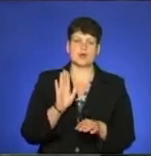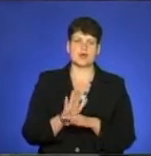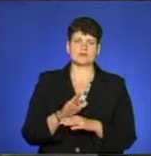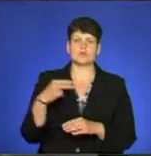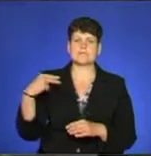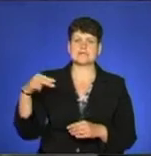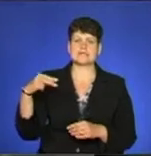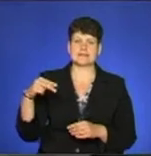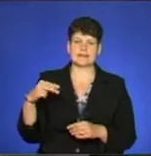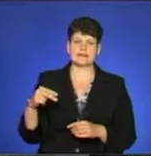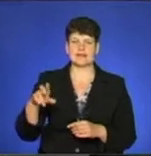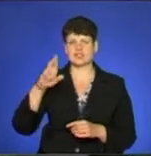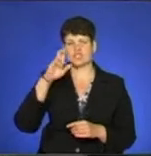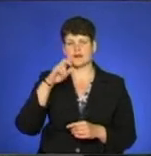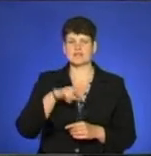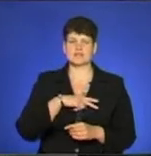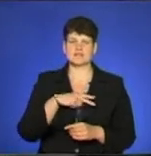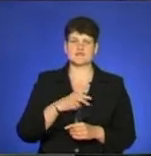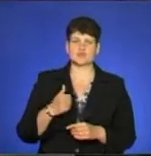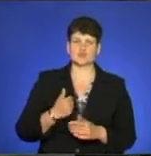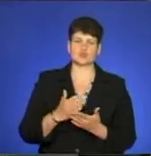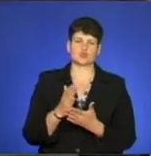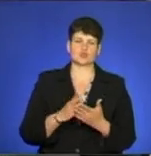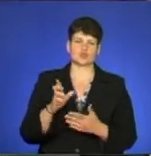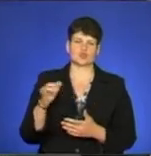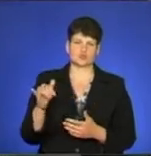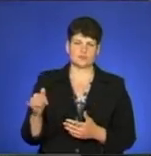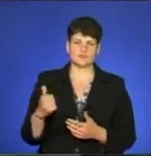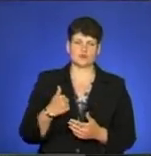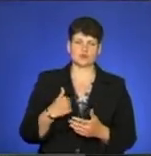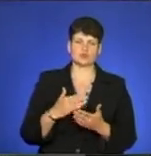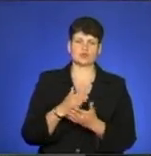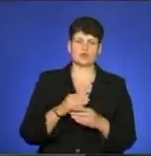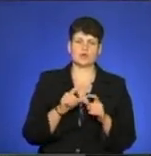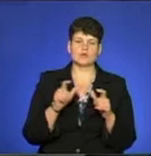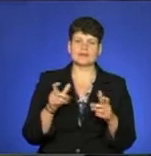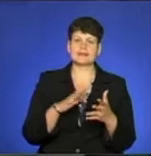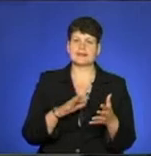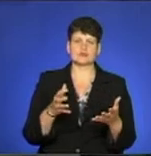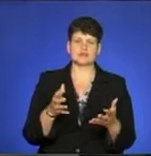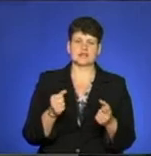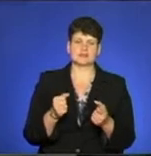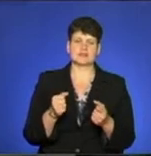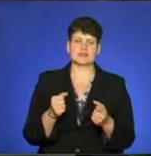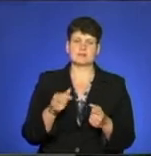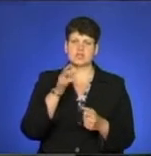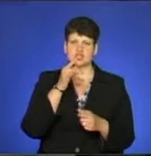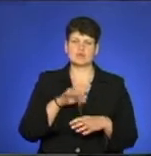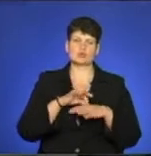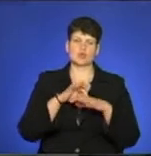президента державні нагороди за військову службу військовослужбовцям, котрі не отримали під час